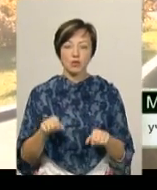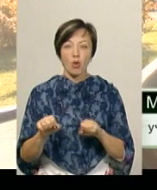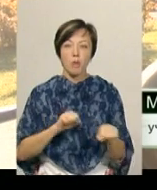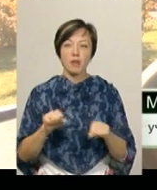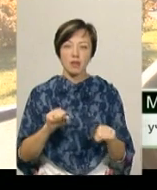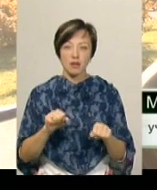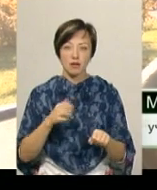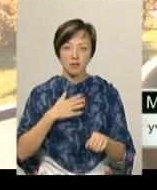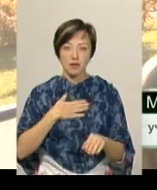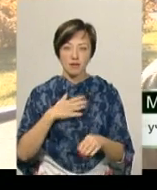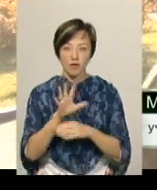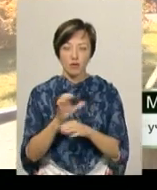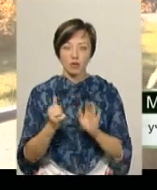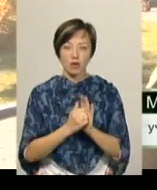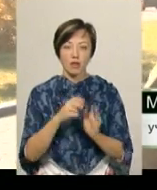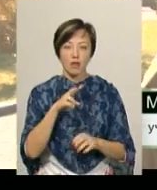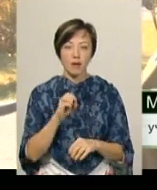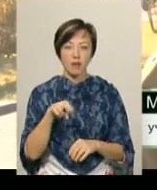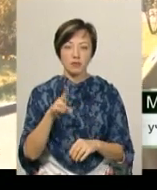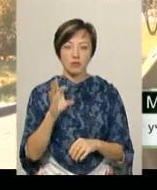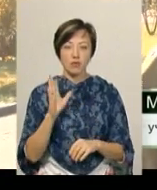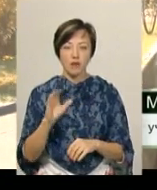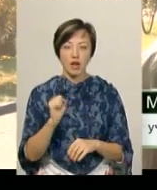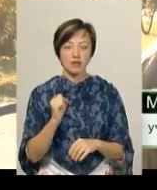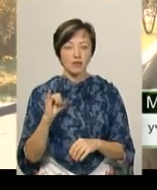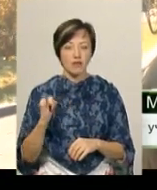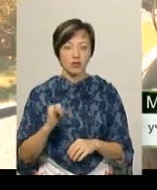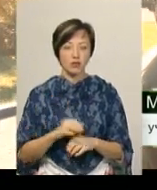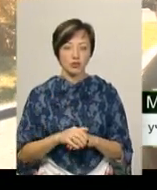є, Рубцов Андрій Іванович.